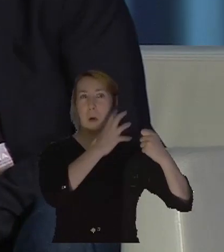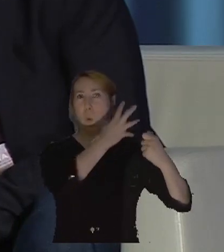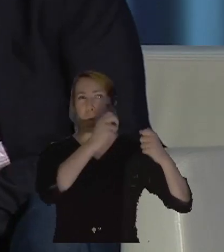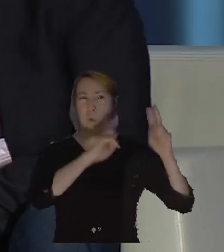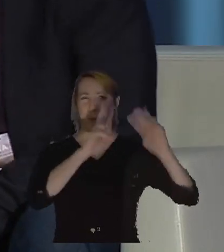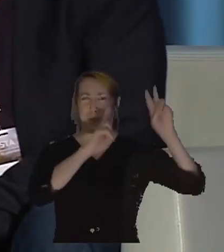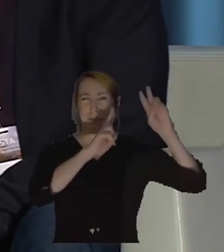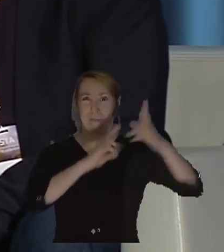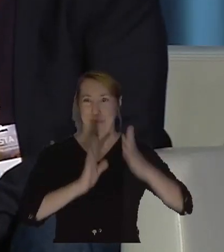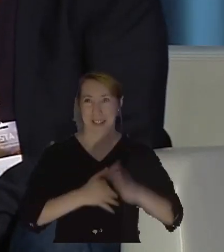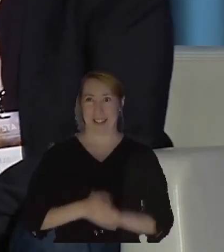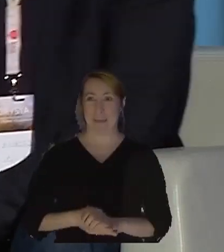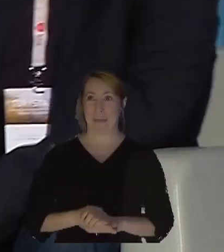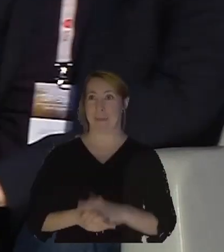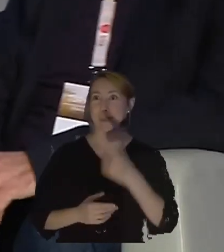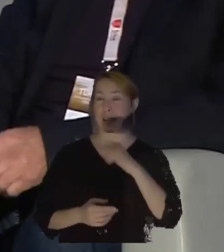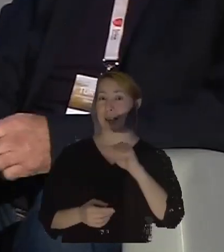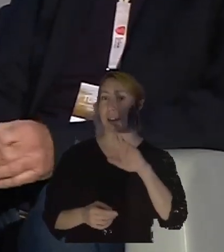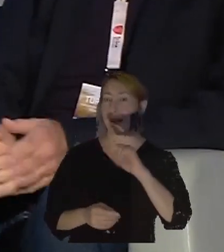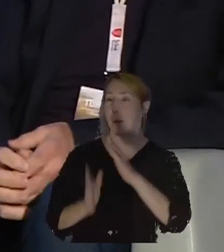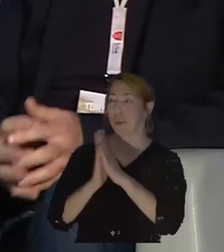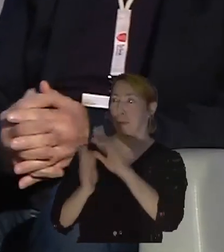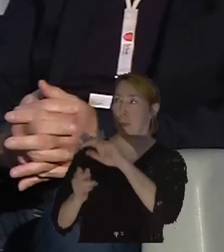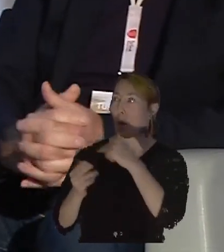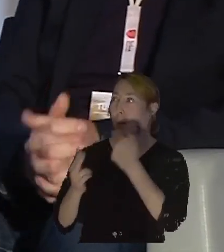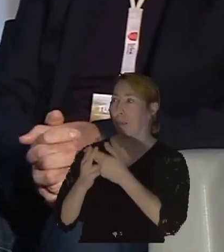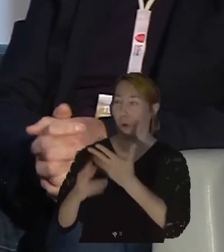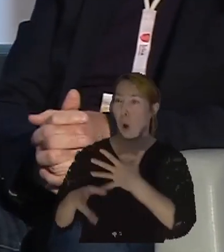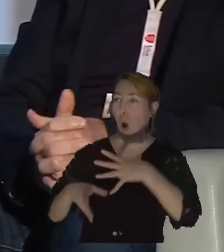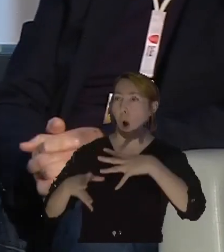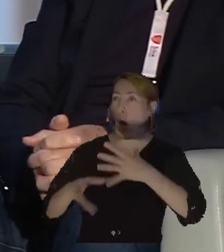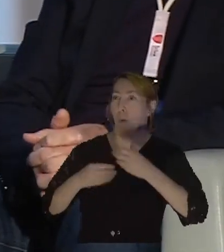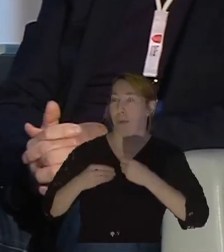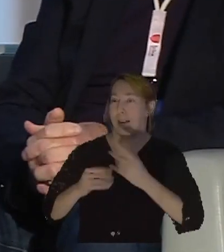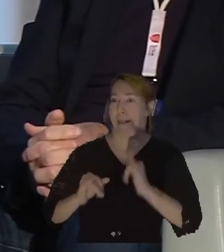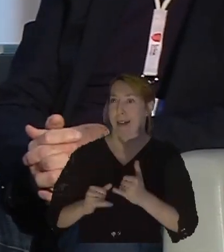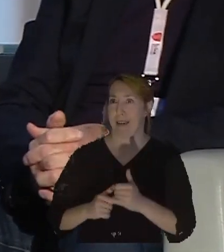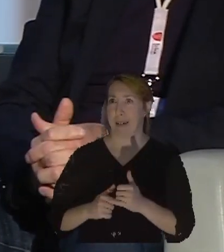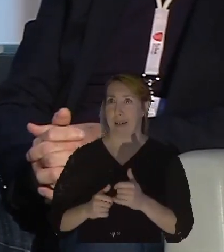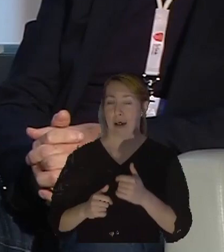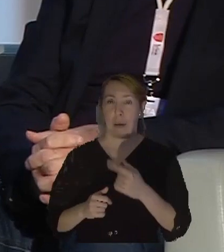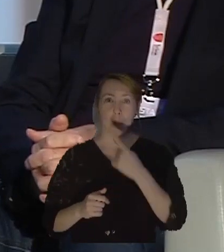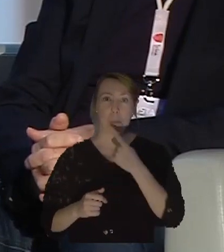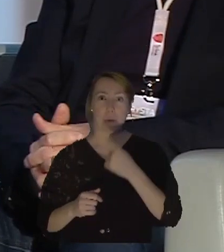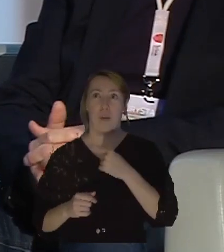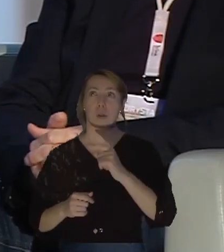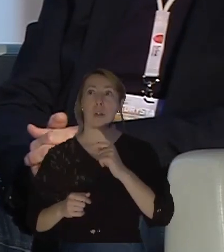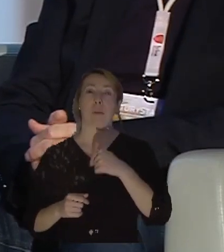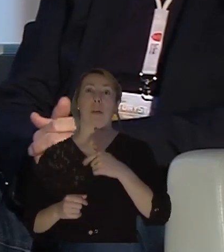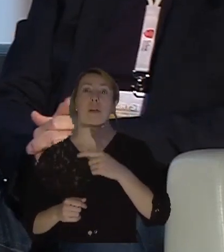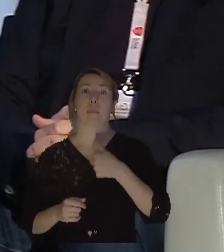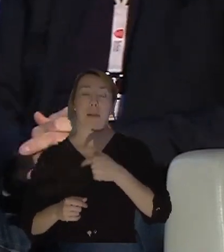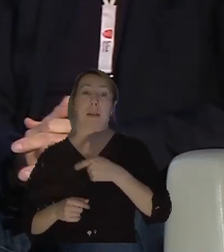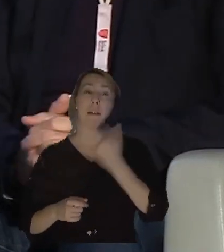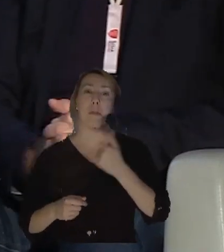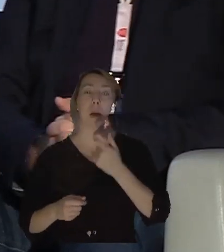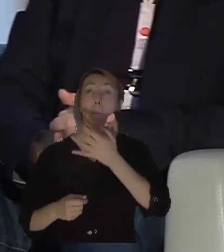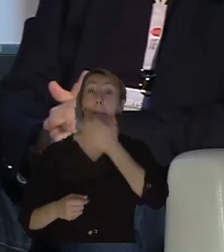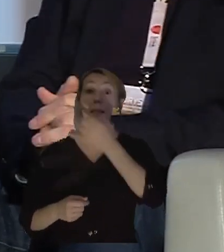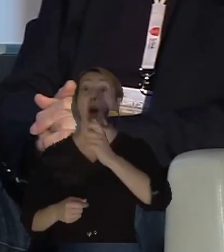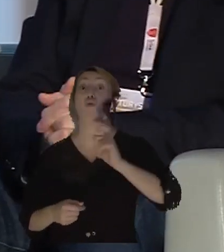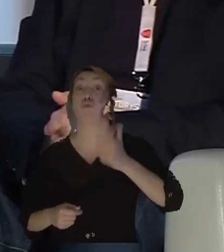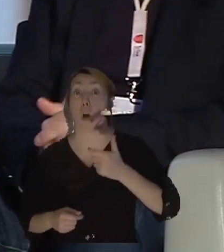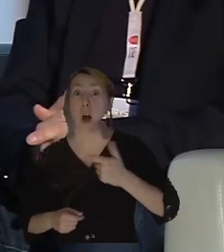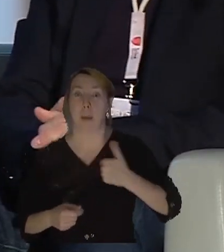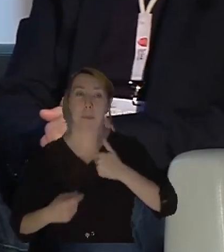No to jeszcze Daria, jakbyś ty mogła powiedzieć, jak to odebrałaś wszystko. My na pytanie, co odpowiadamy zawsze, mydło? No ja myślę, że to się generalnie